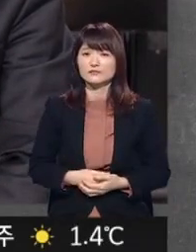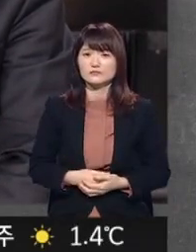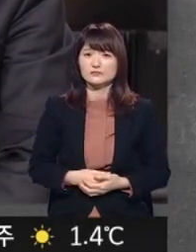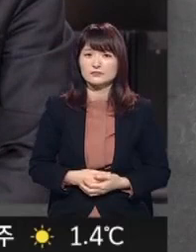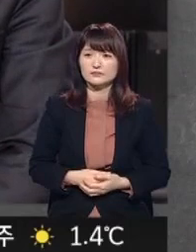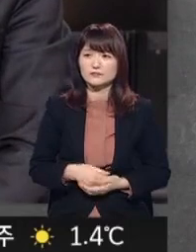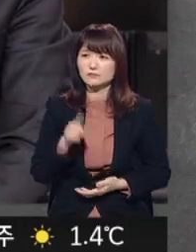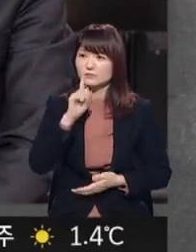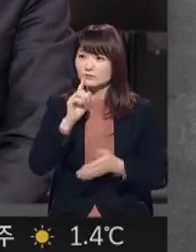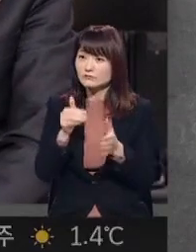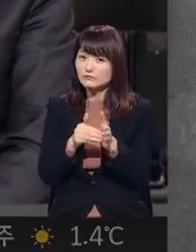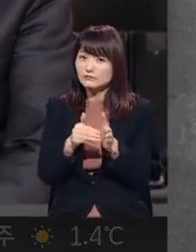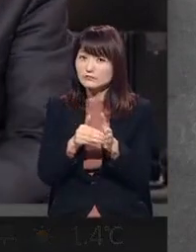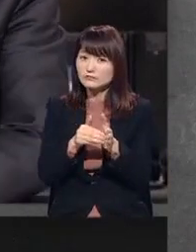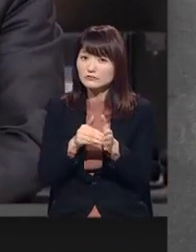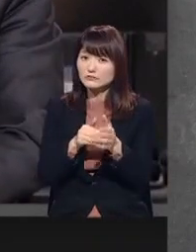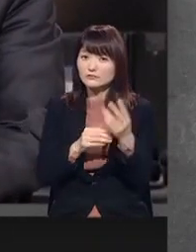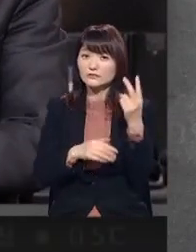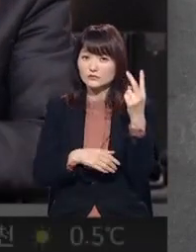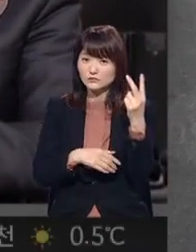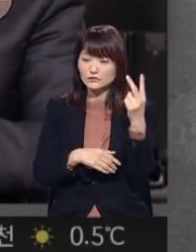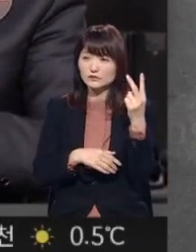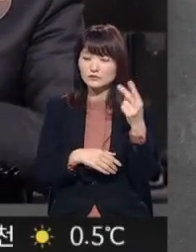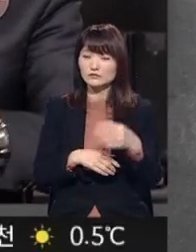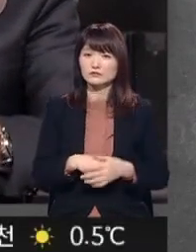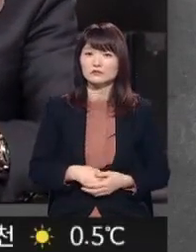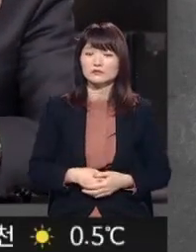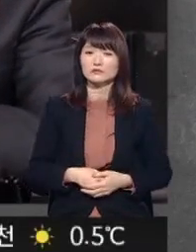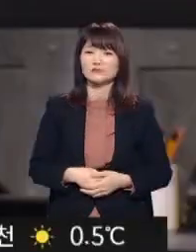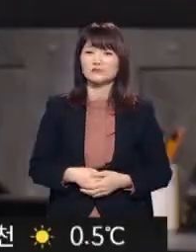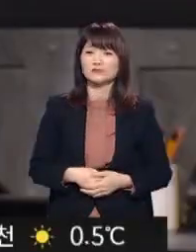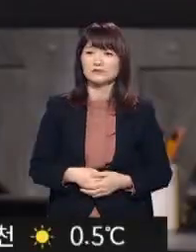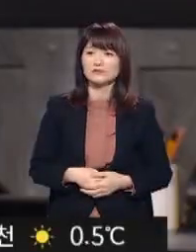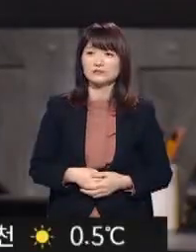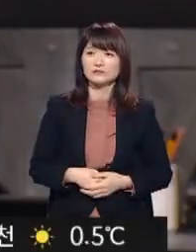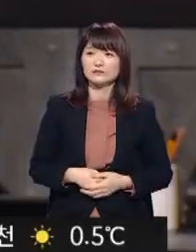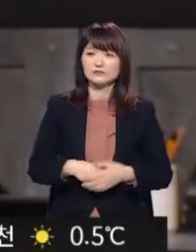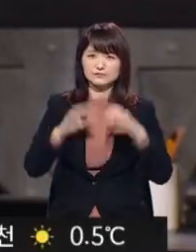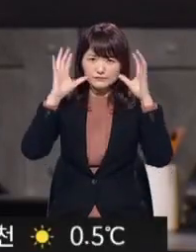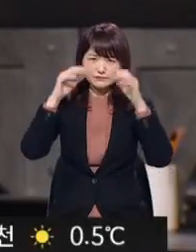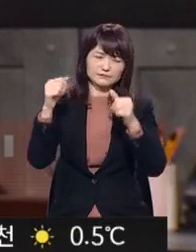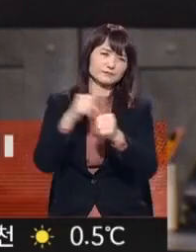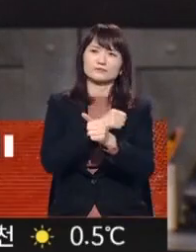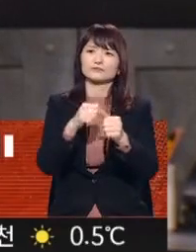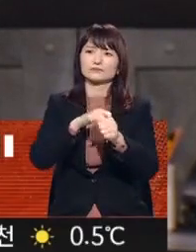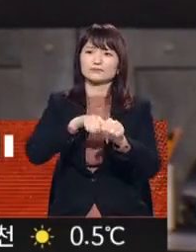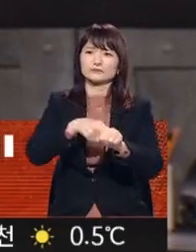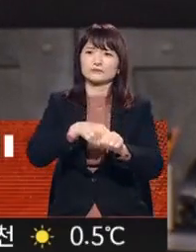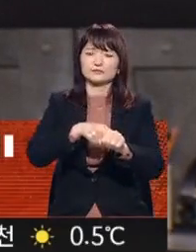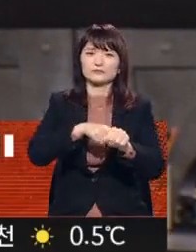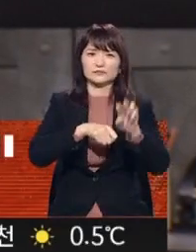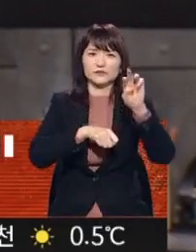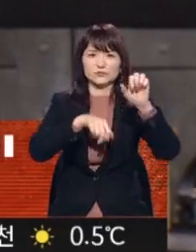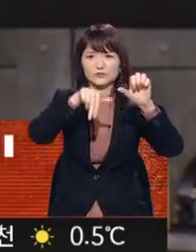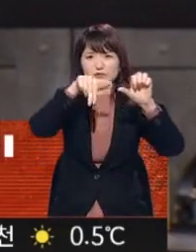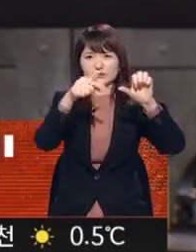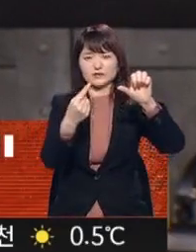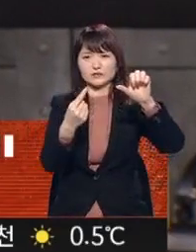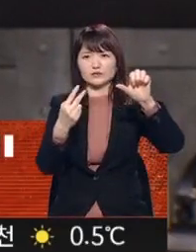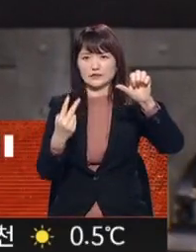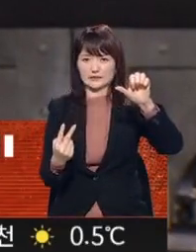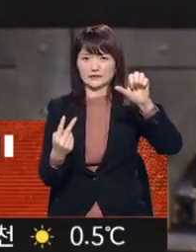이거 그러면 그냥 주장으로 끝나고 마는 겁니다 지금이 있는 이런 아동학대 처벌법 35조 2항에